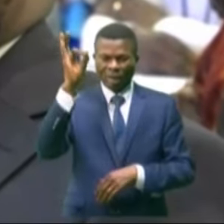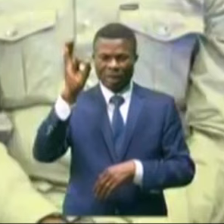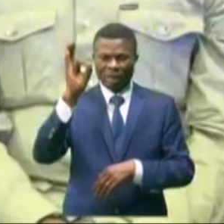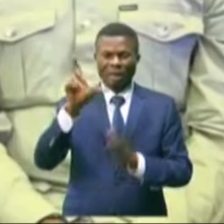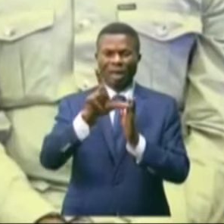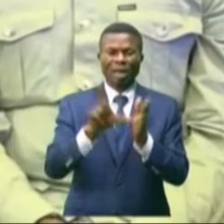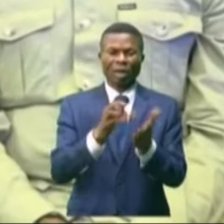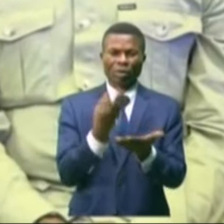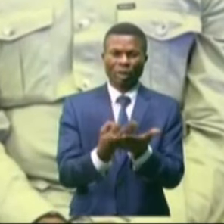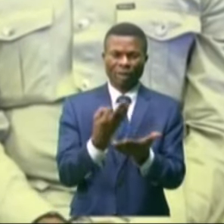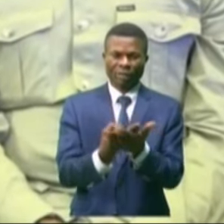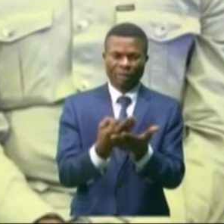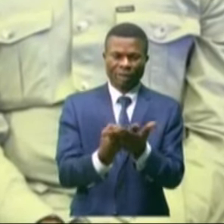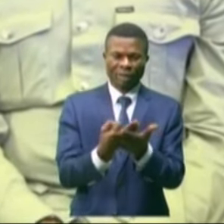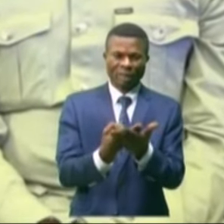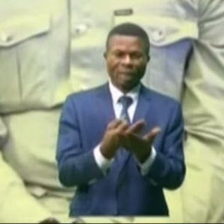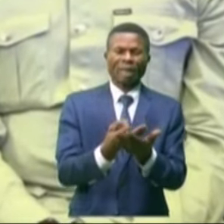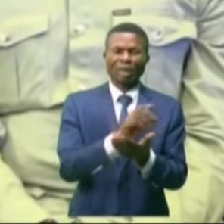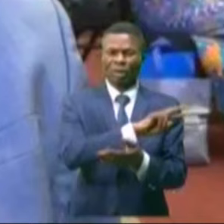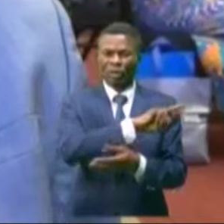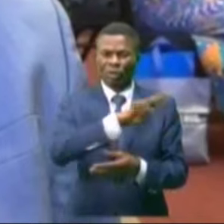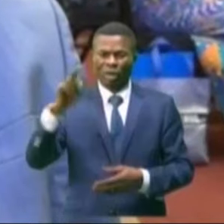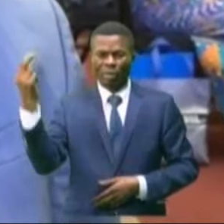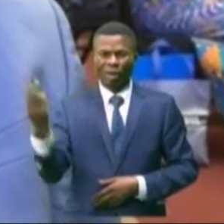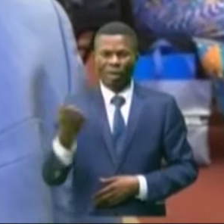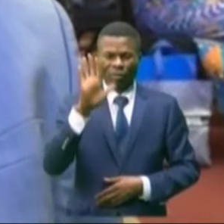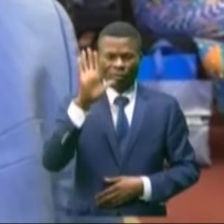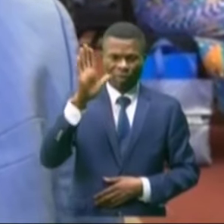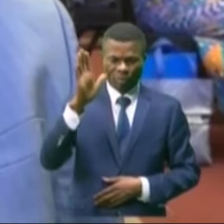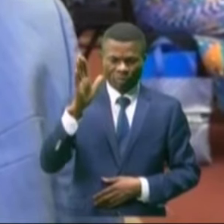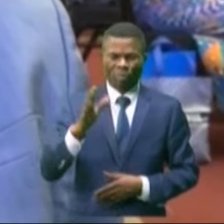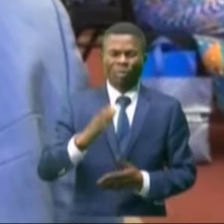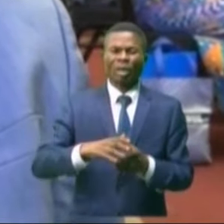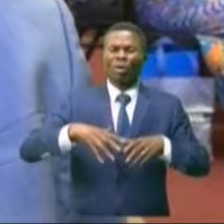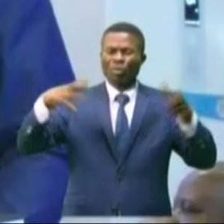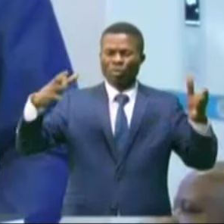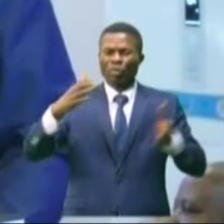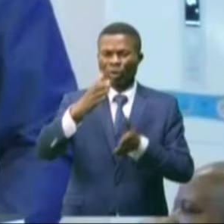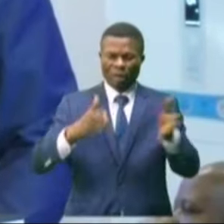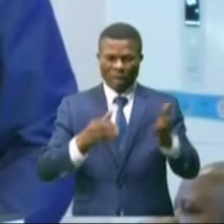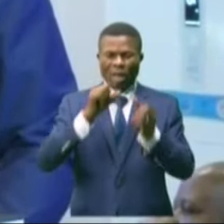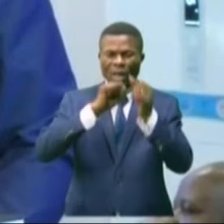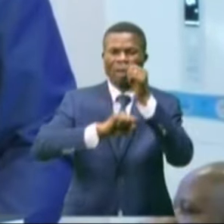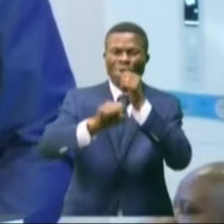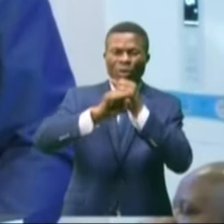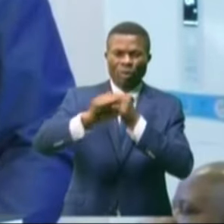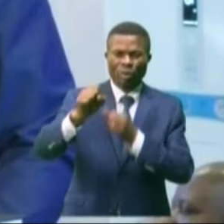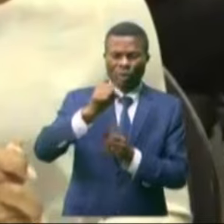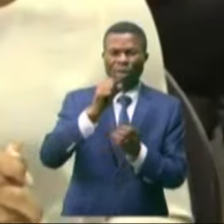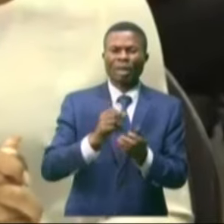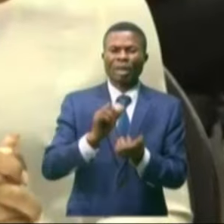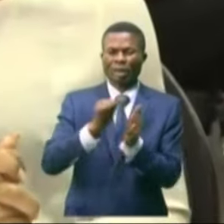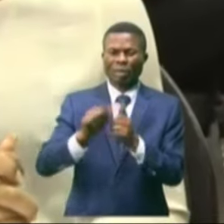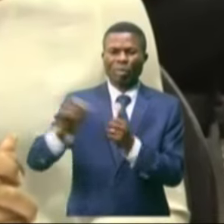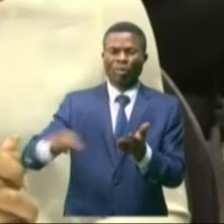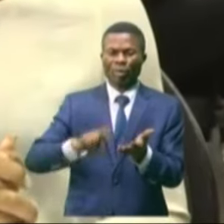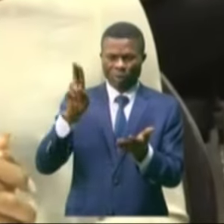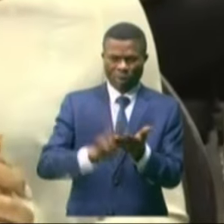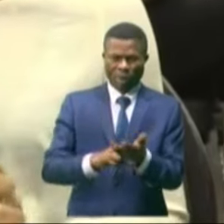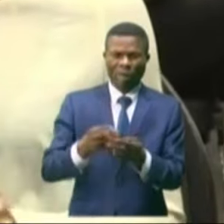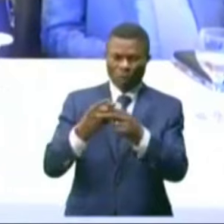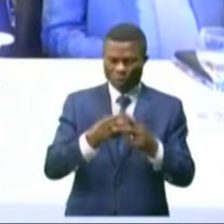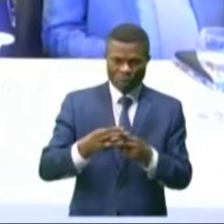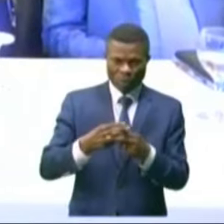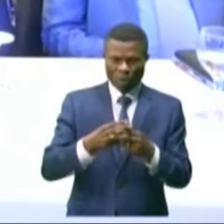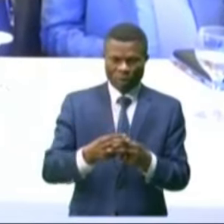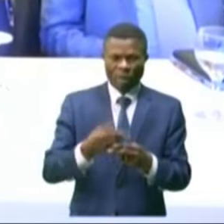finances 2025. Il faut donc élargir l'assiette fiscale par la promotion de la culture fiscale et le contrôle. C'est